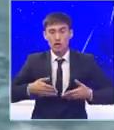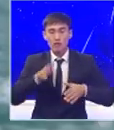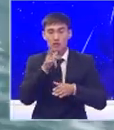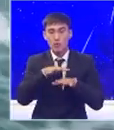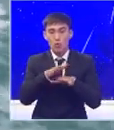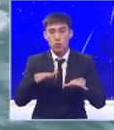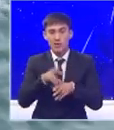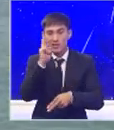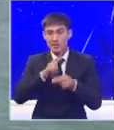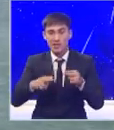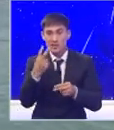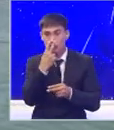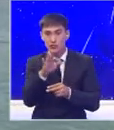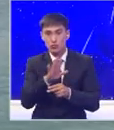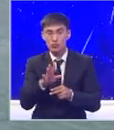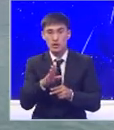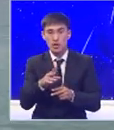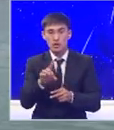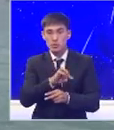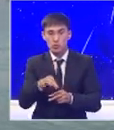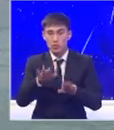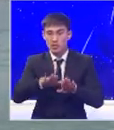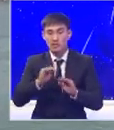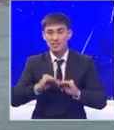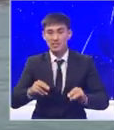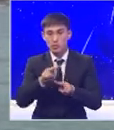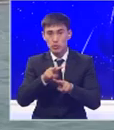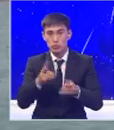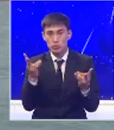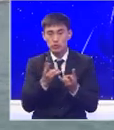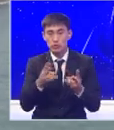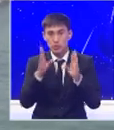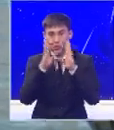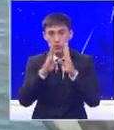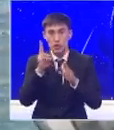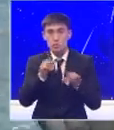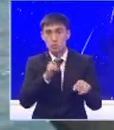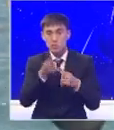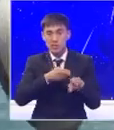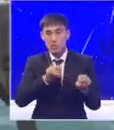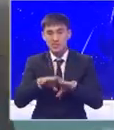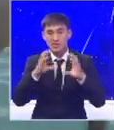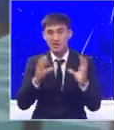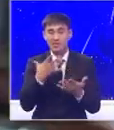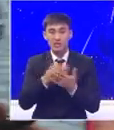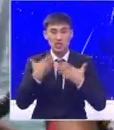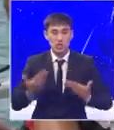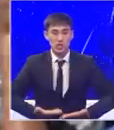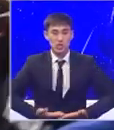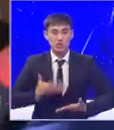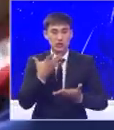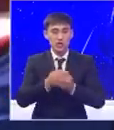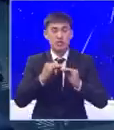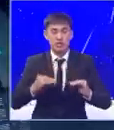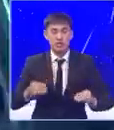купания Не теряйте друг друга из виду ни на минуту не оставляйте детей без присмотра соблюдая меры безопасности вы сохраните свои жизни и жизни